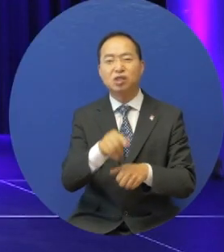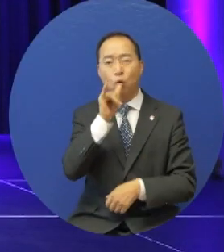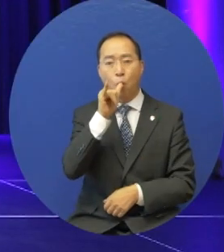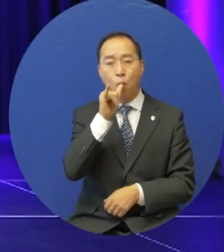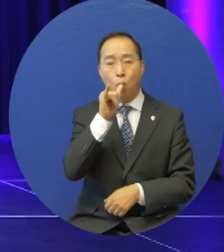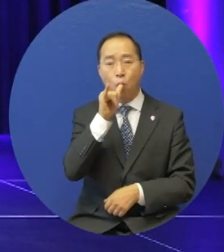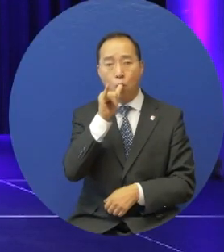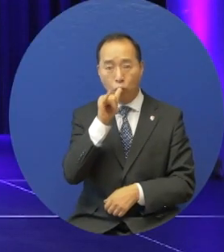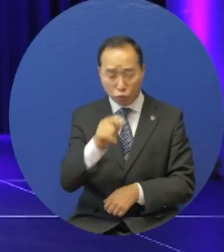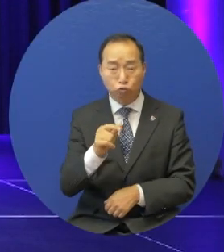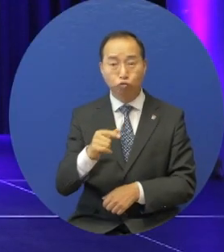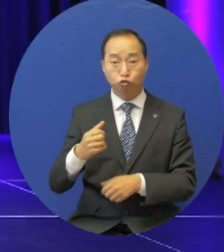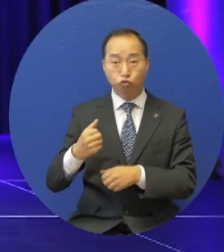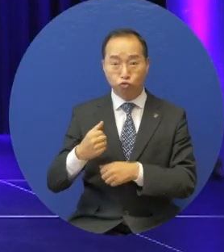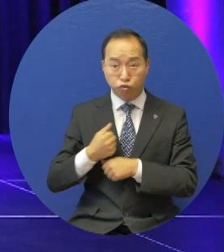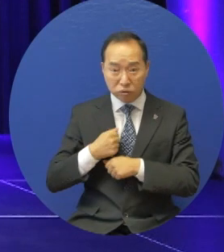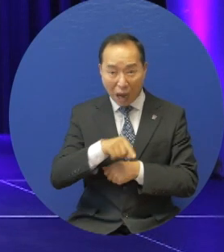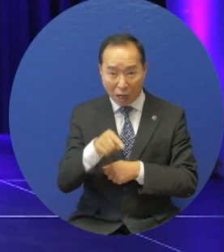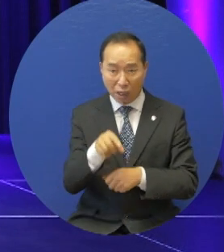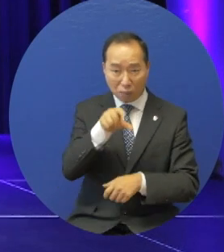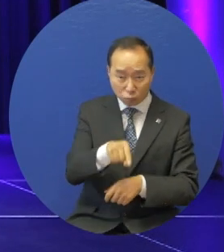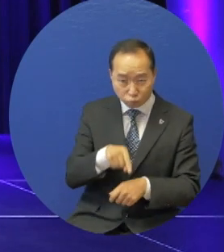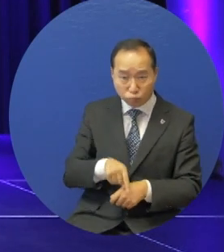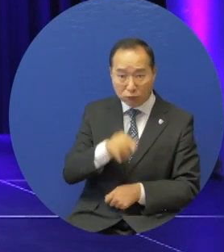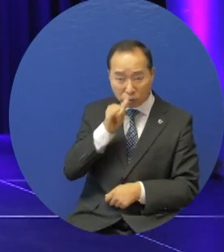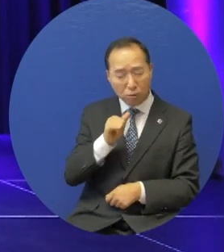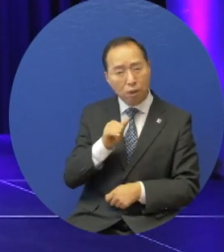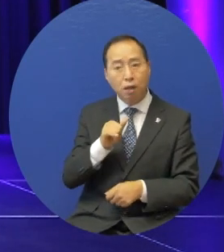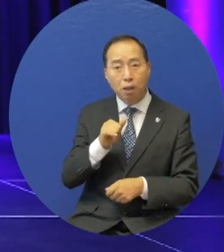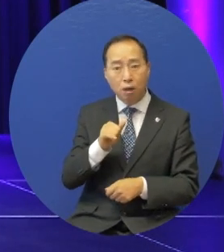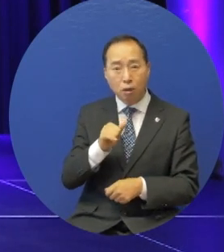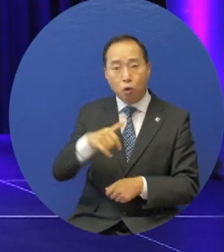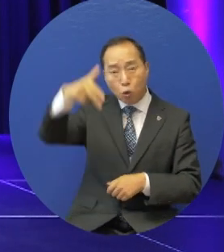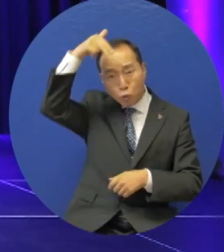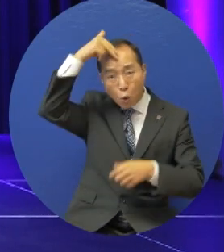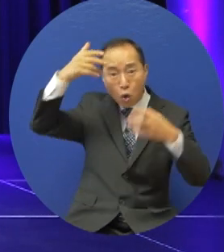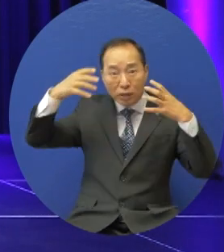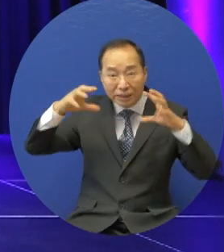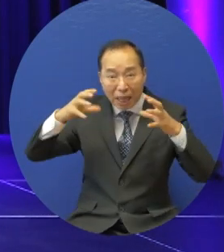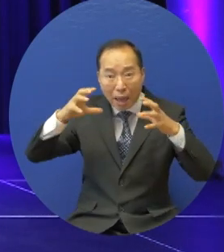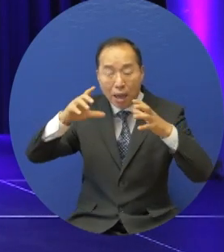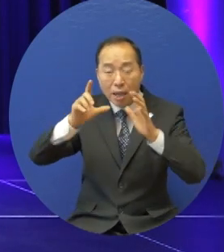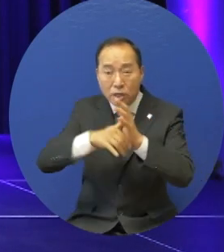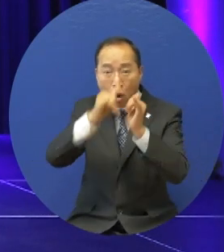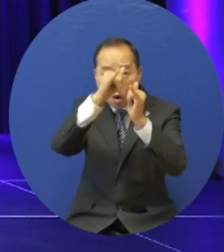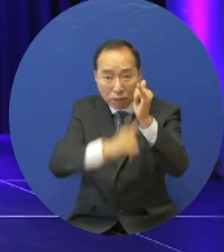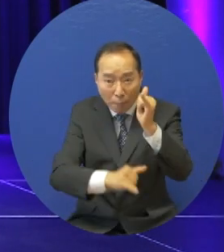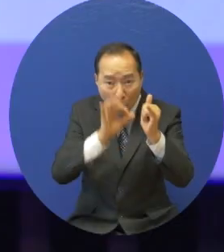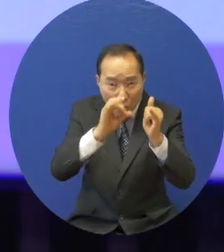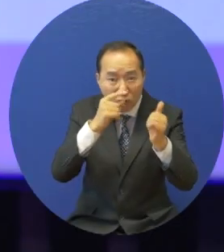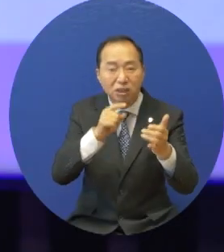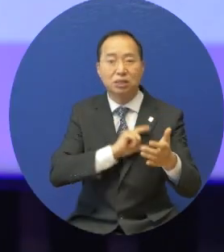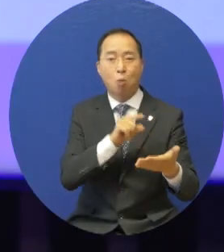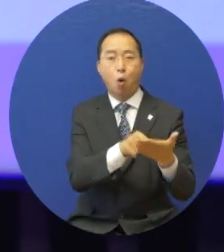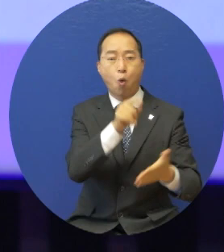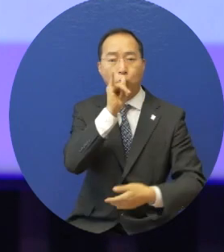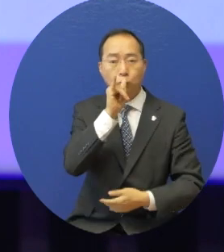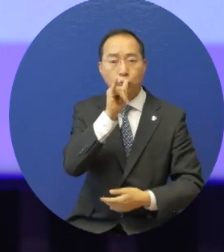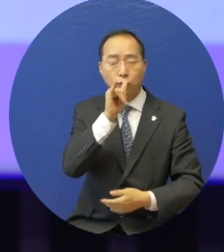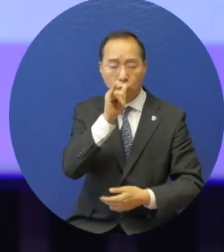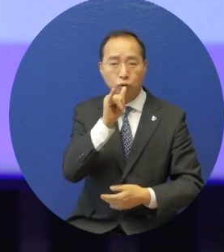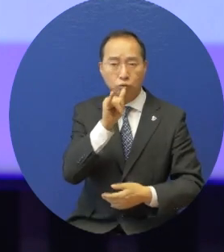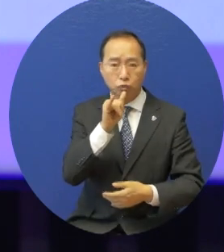분대 형태로 운영되었고 이거는 조선시대 법전에도 올라가 있어요. 경국대전 여러분 잘 아실 겁니다.